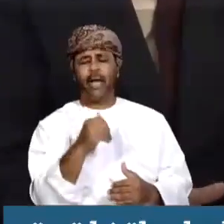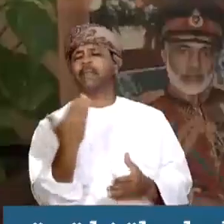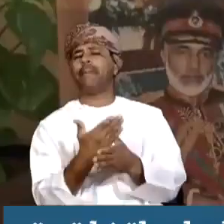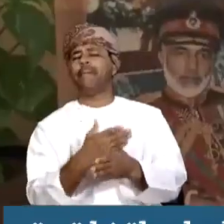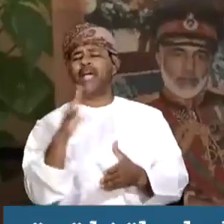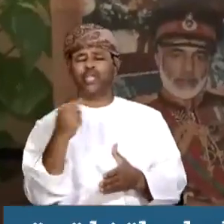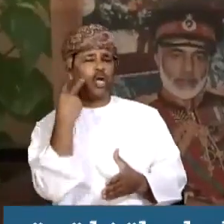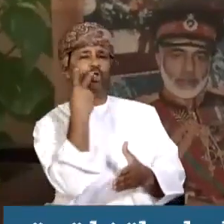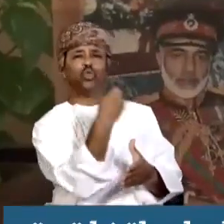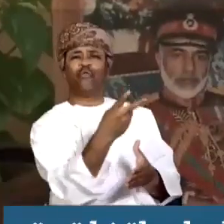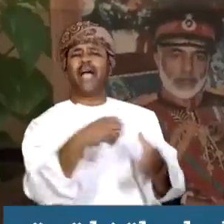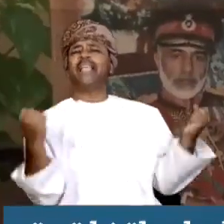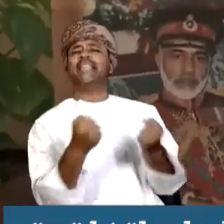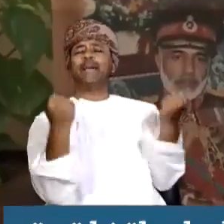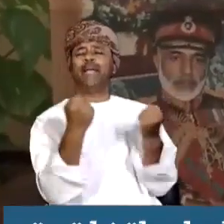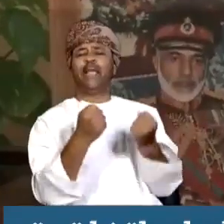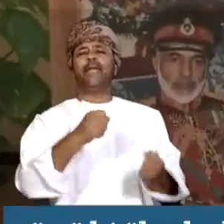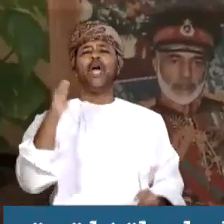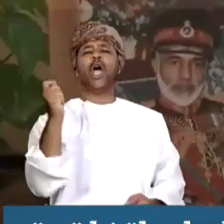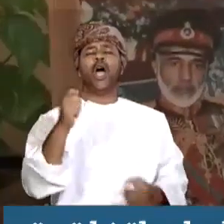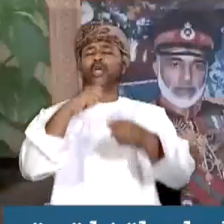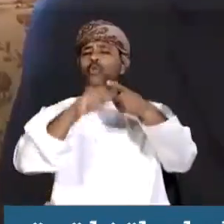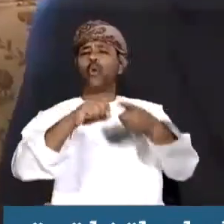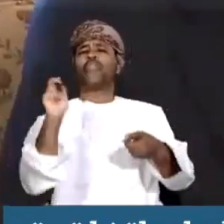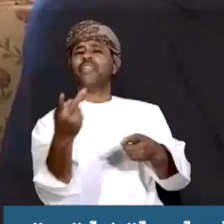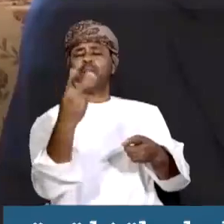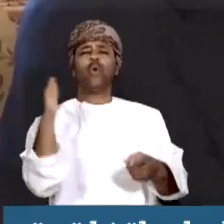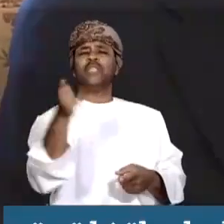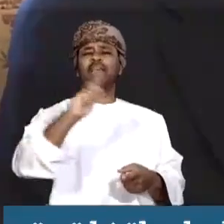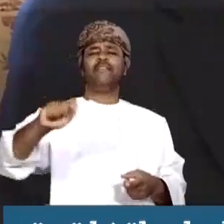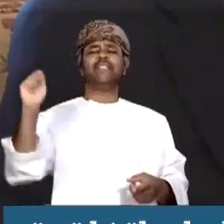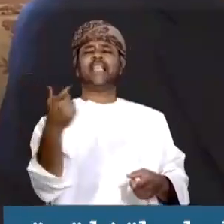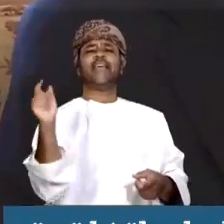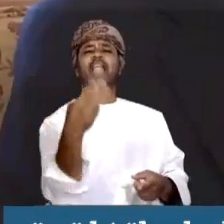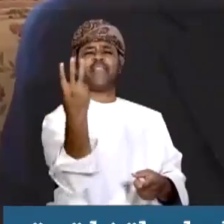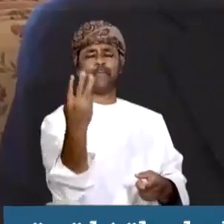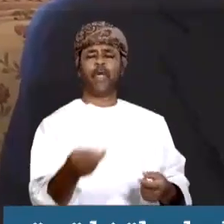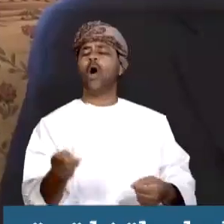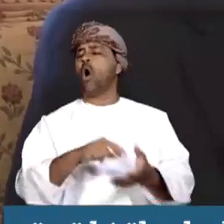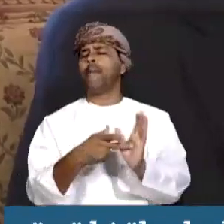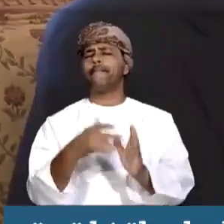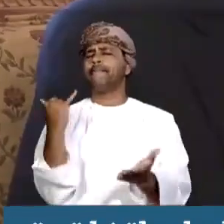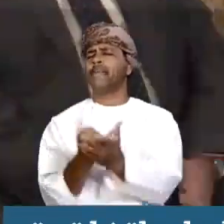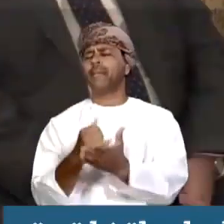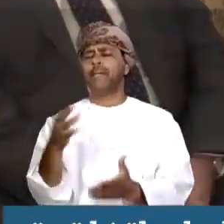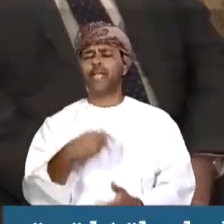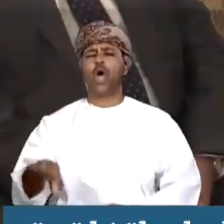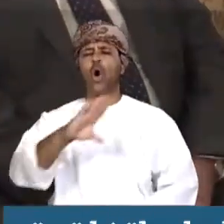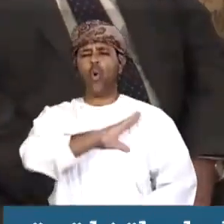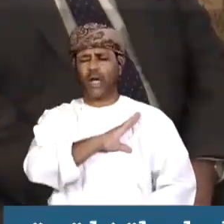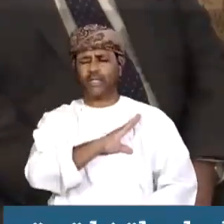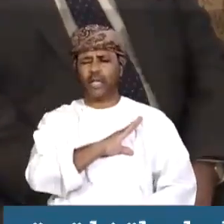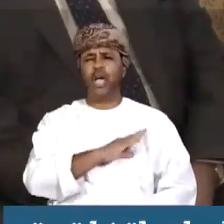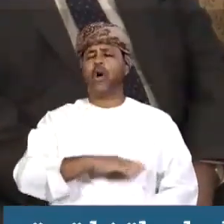البيان العملي الختامي لتمريني الشموخ 2 والسيف السريع 3 الذي تنفذه وحدات قوات